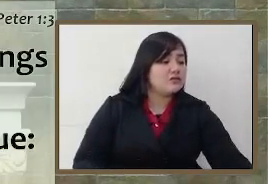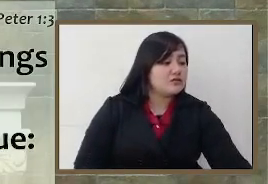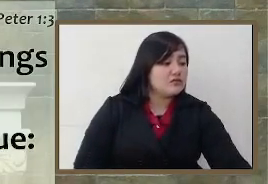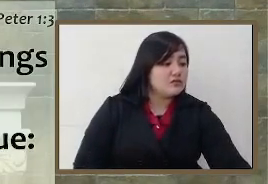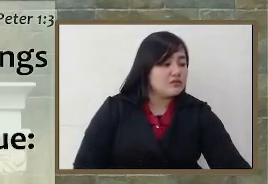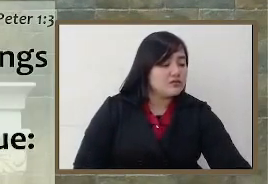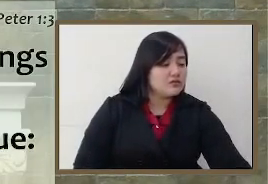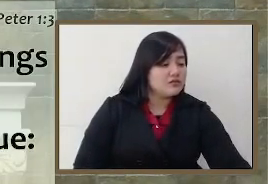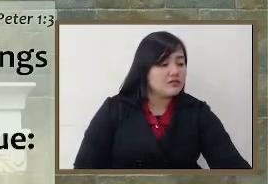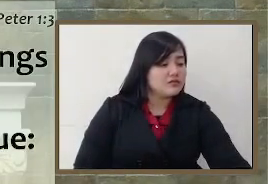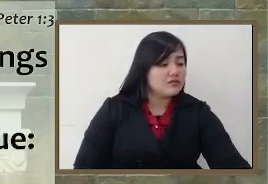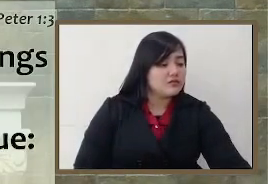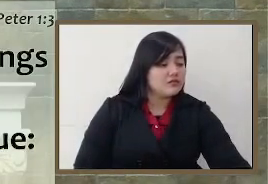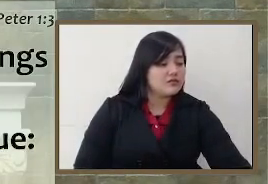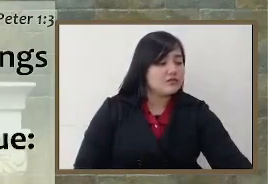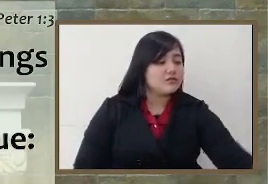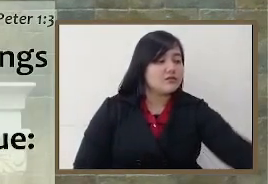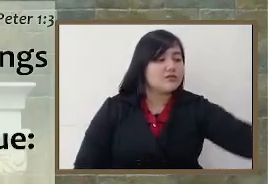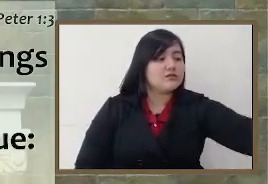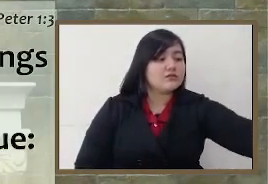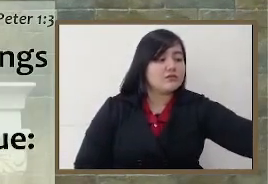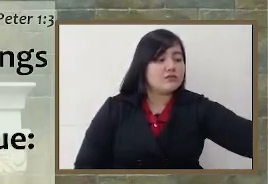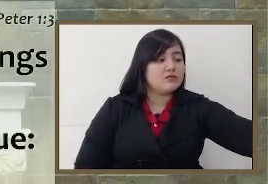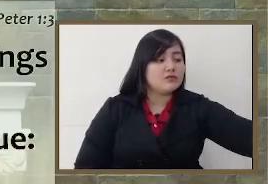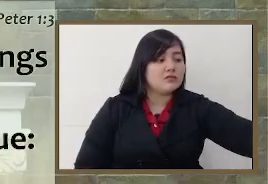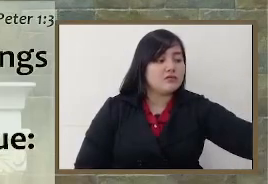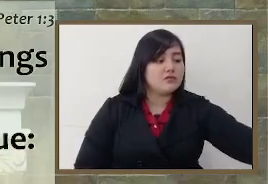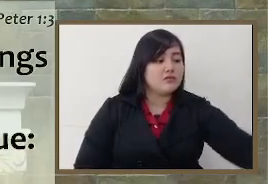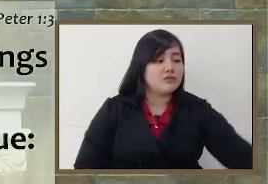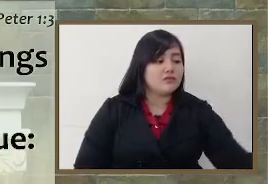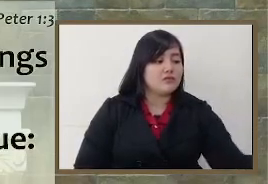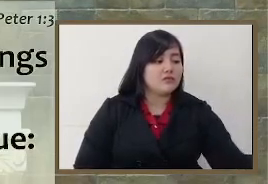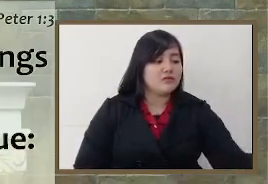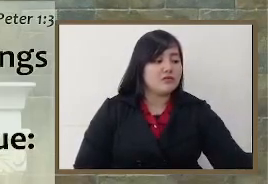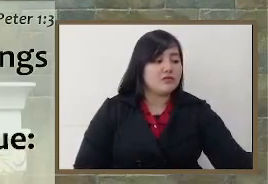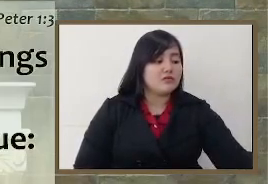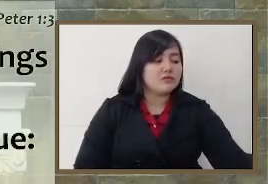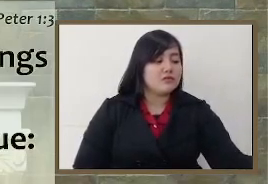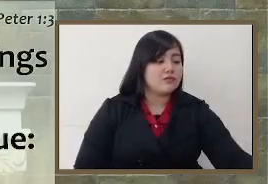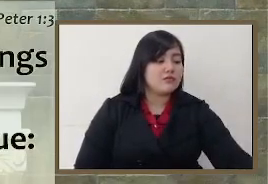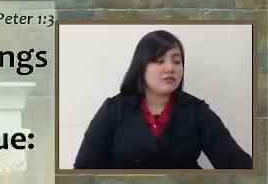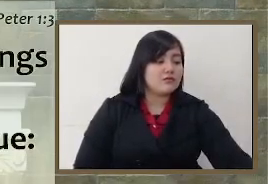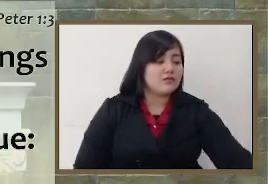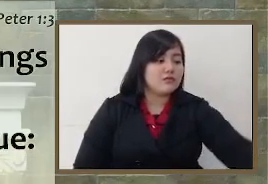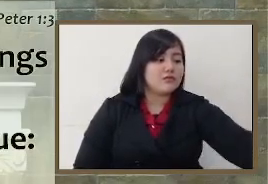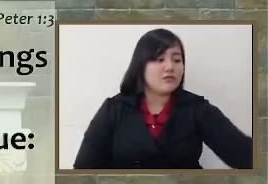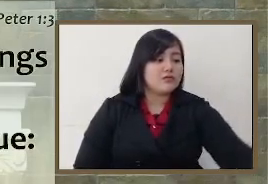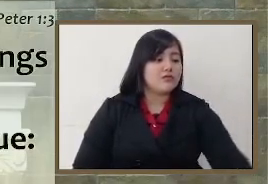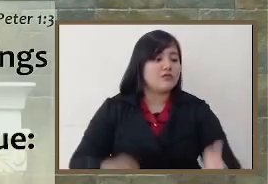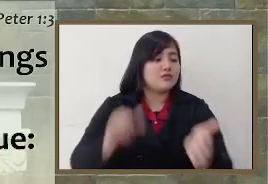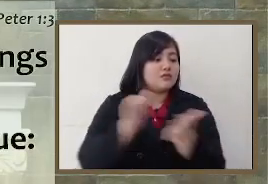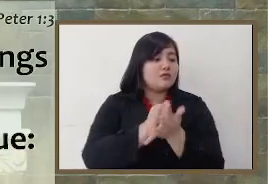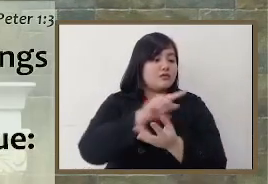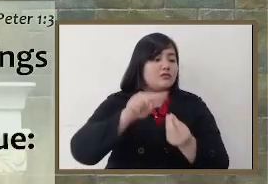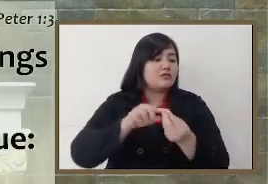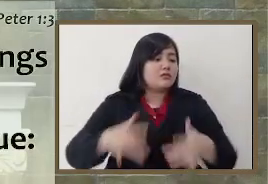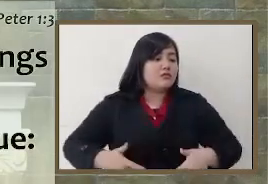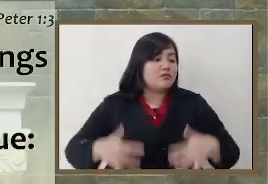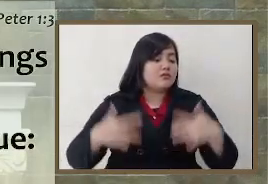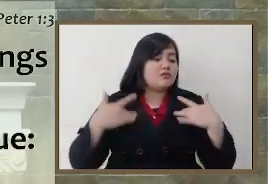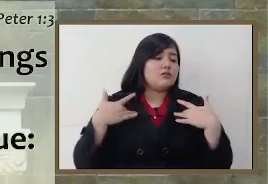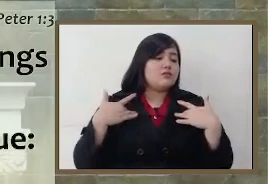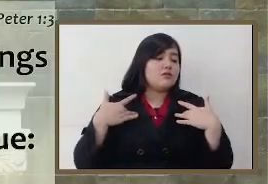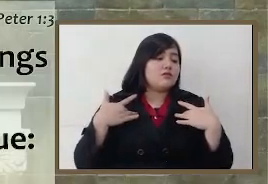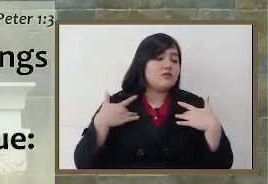Ituloy natin ang pagbabasa. That pertain unto life and godliness.